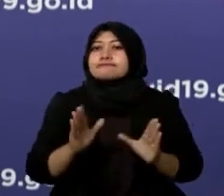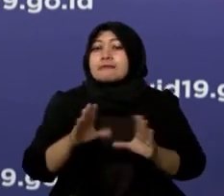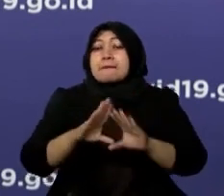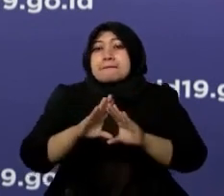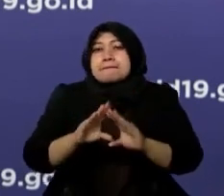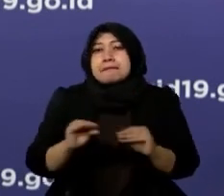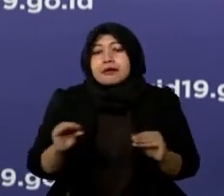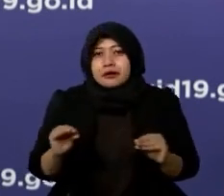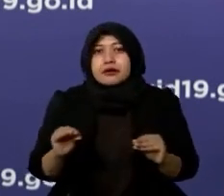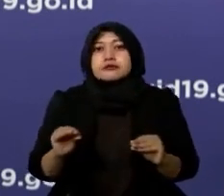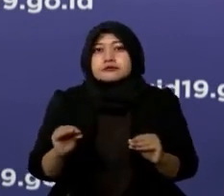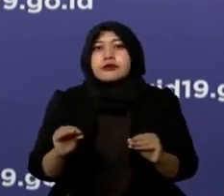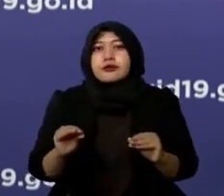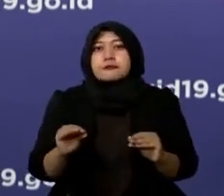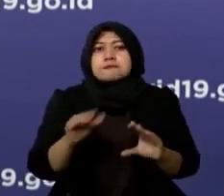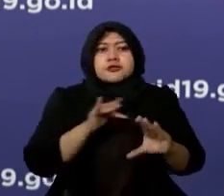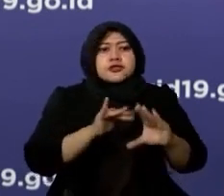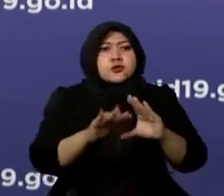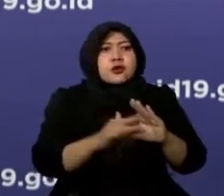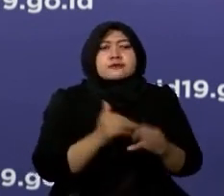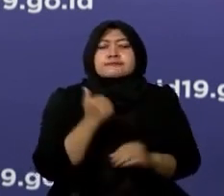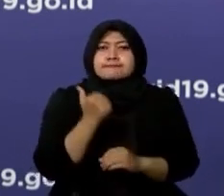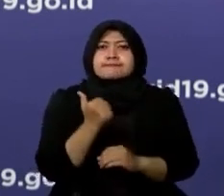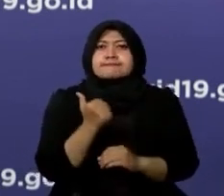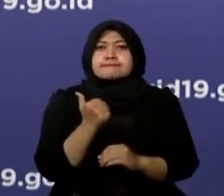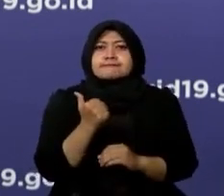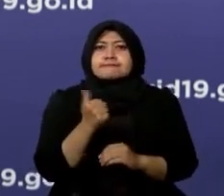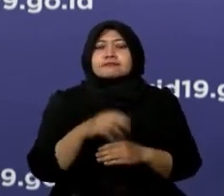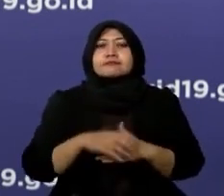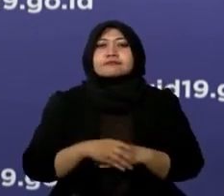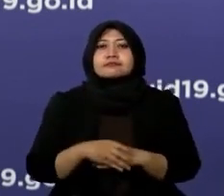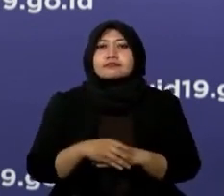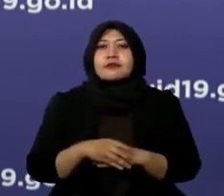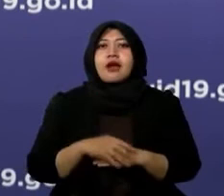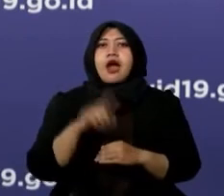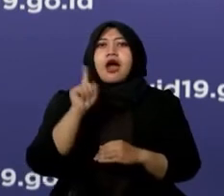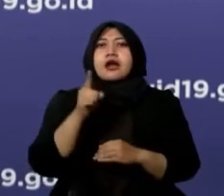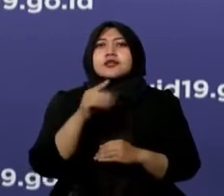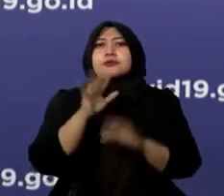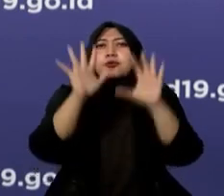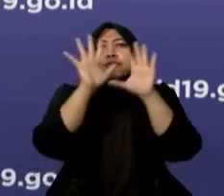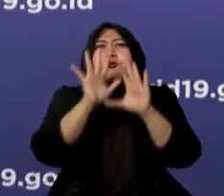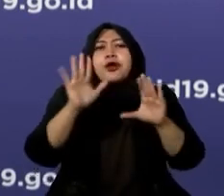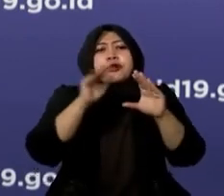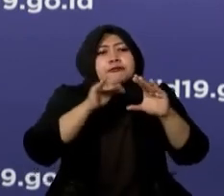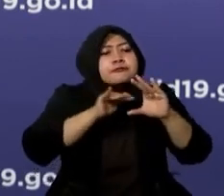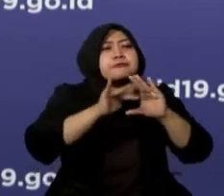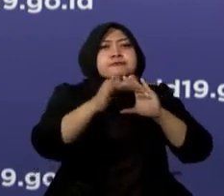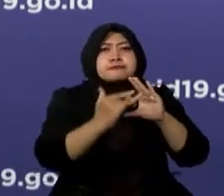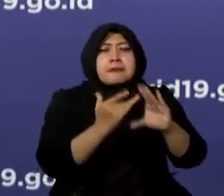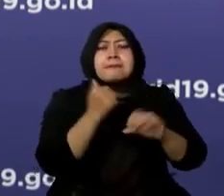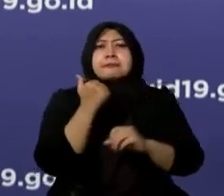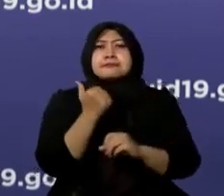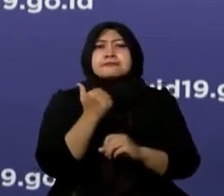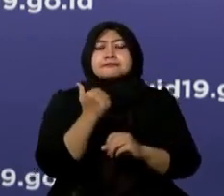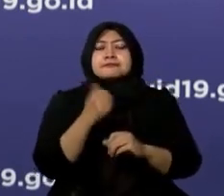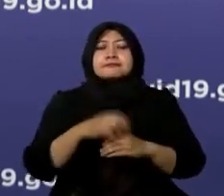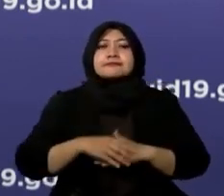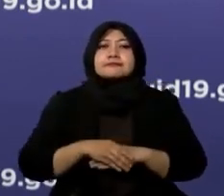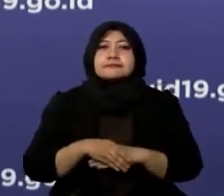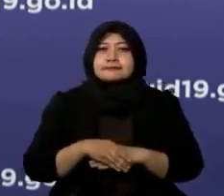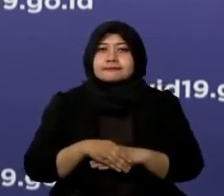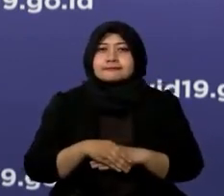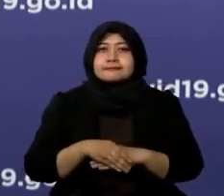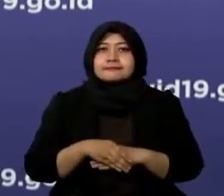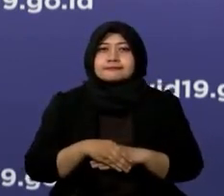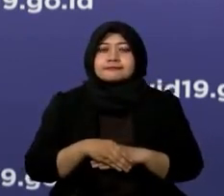kita berlangsung dengan baik, terjadi pertukaran udara yang cukup, dan kemudian